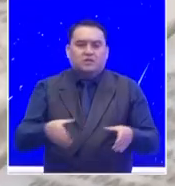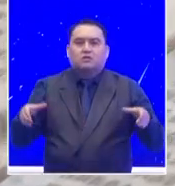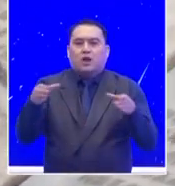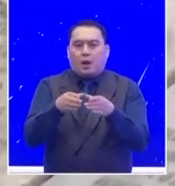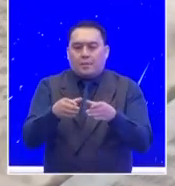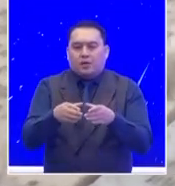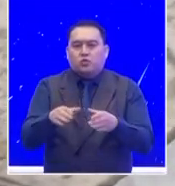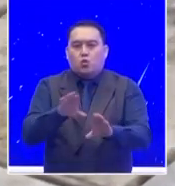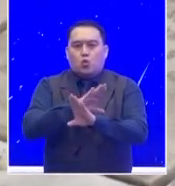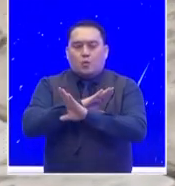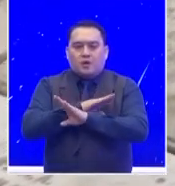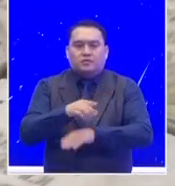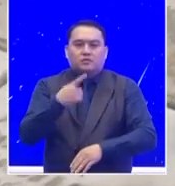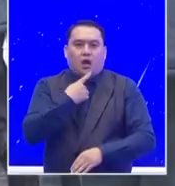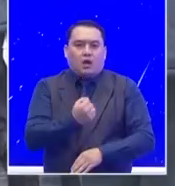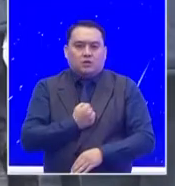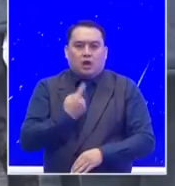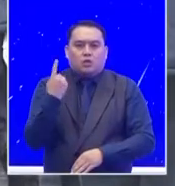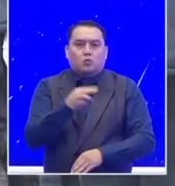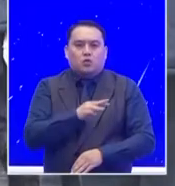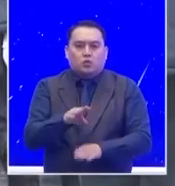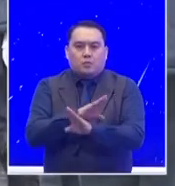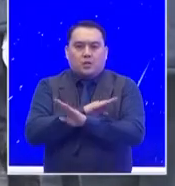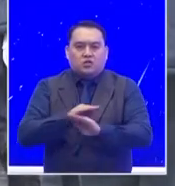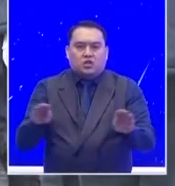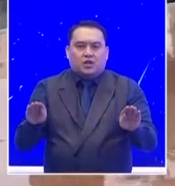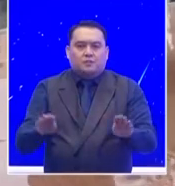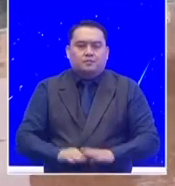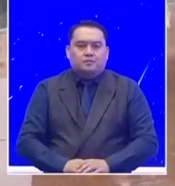почтили память павших в бою солдат минутой молчания.